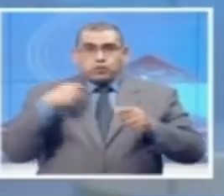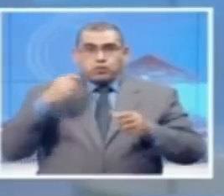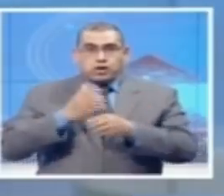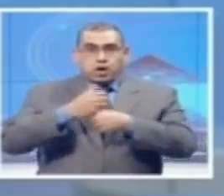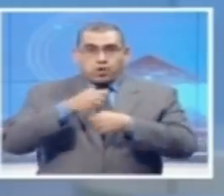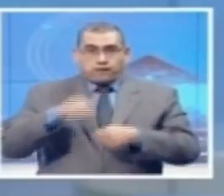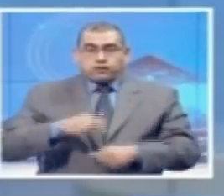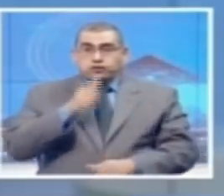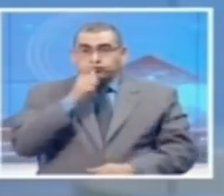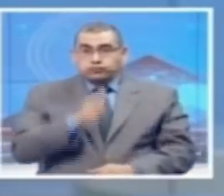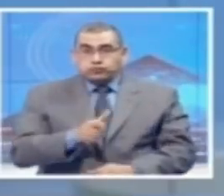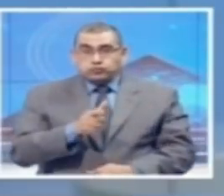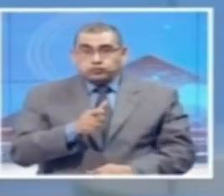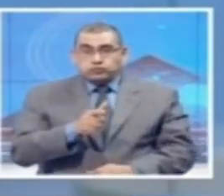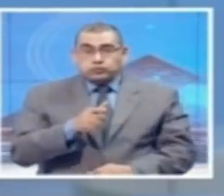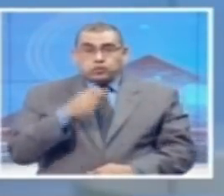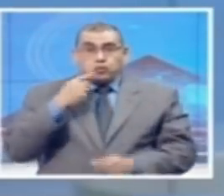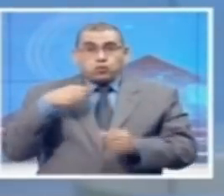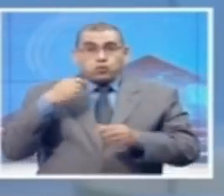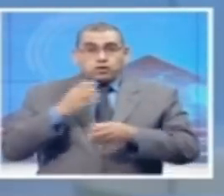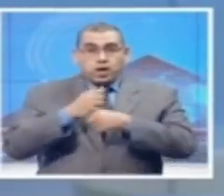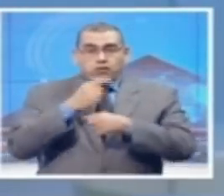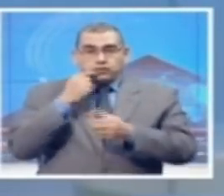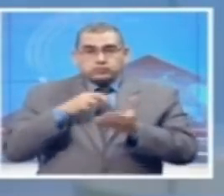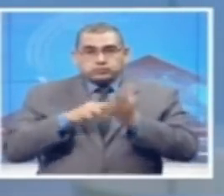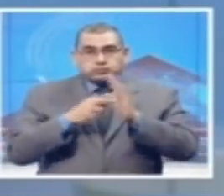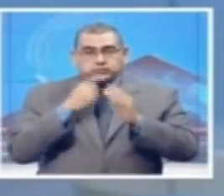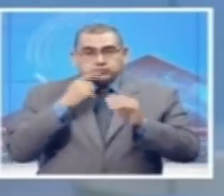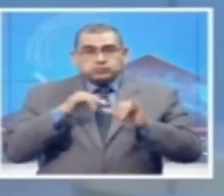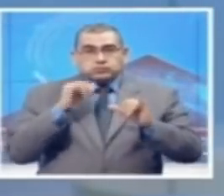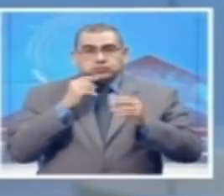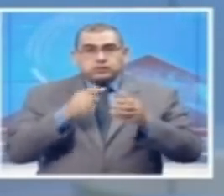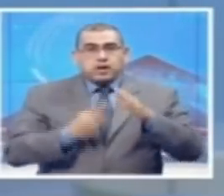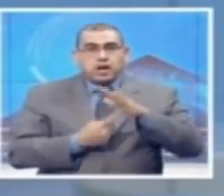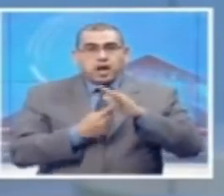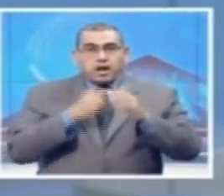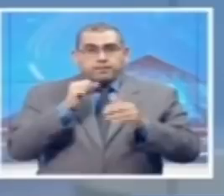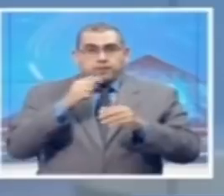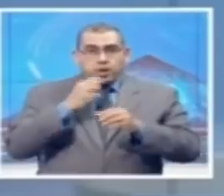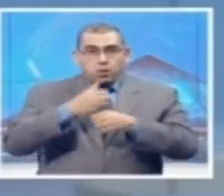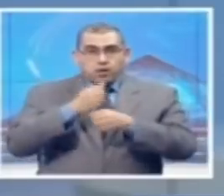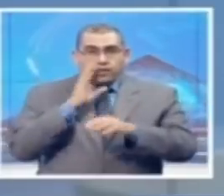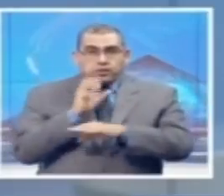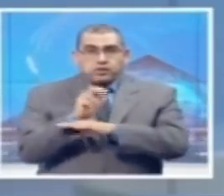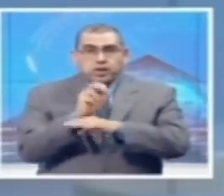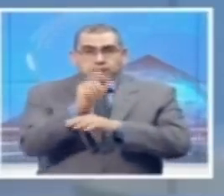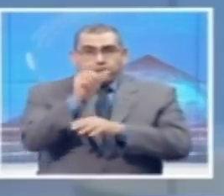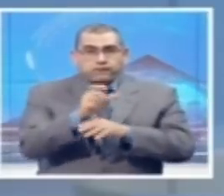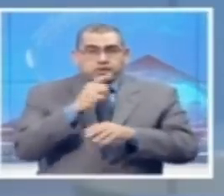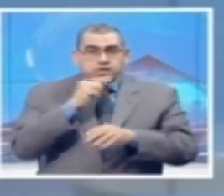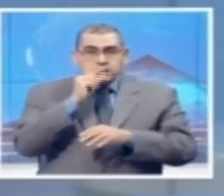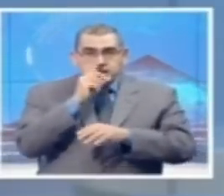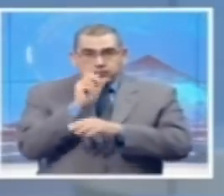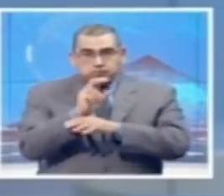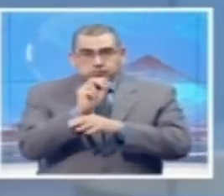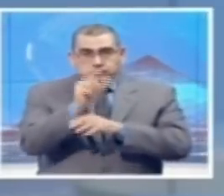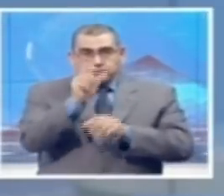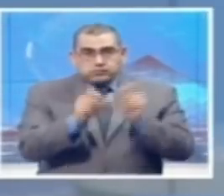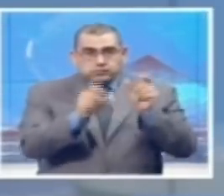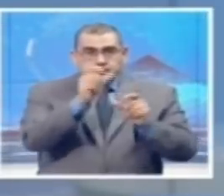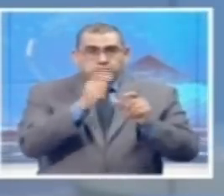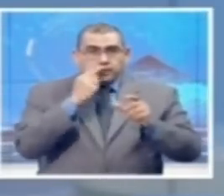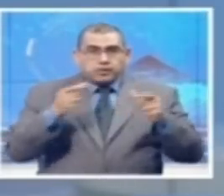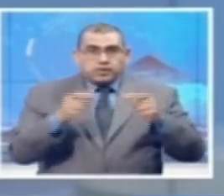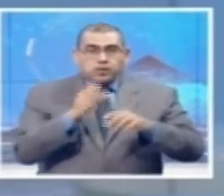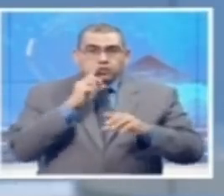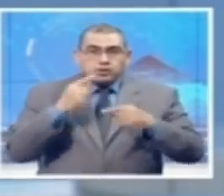دكتور محمد مختار جمعة إن الوزارة عبر أكاديمية الأوقاف للتدريب تهتم بتدريب الكوادر البشرية، حيث تم عقد